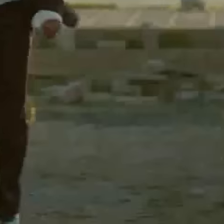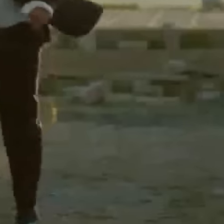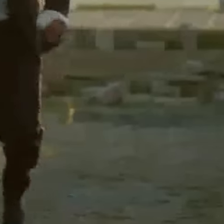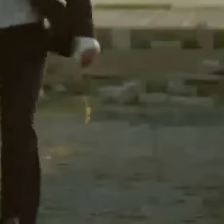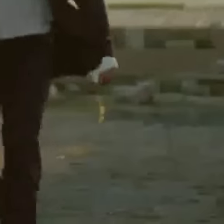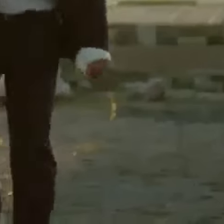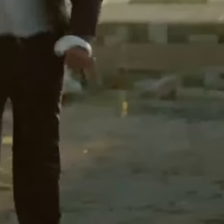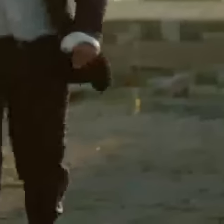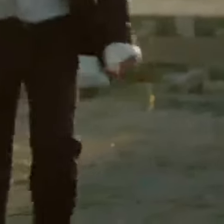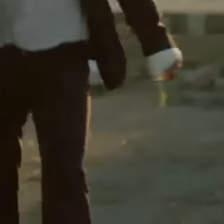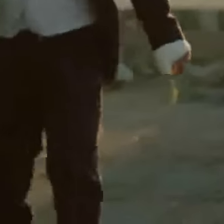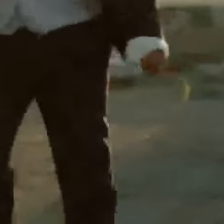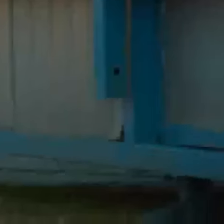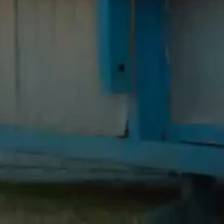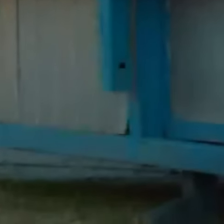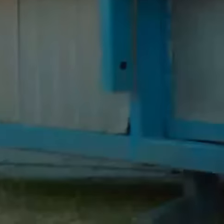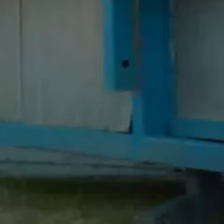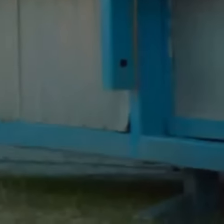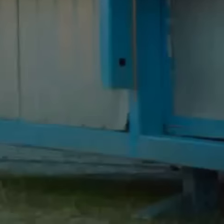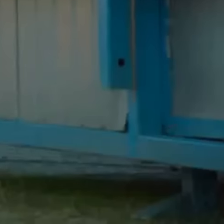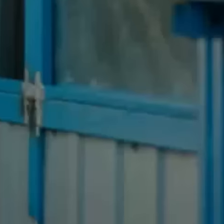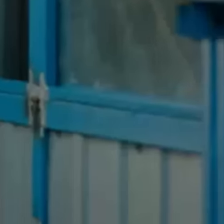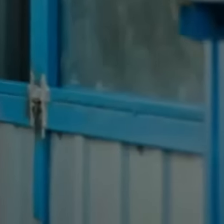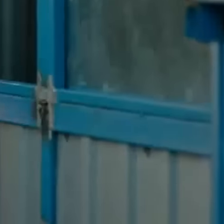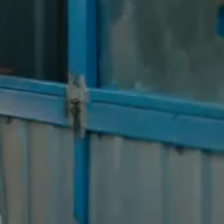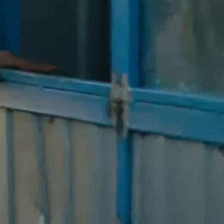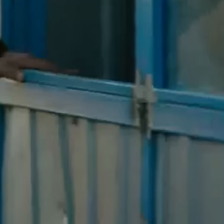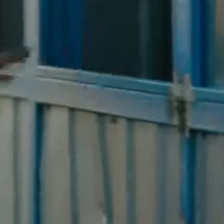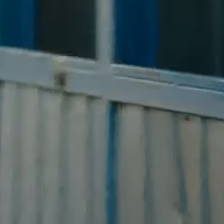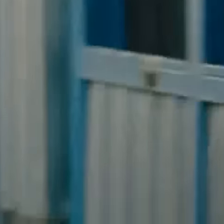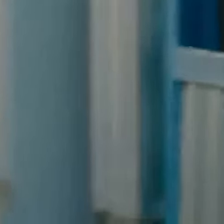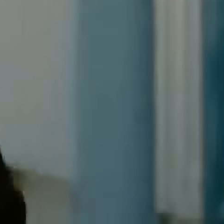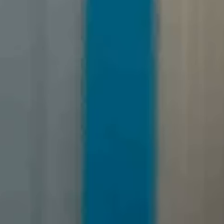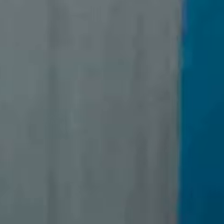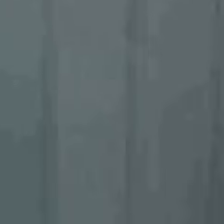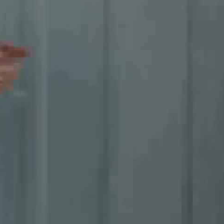Zeyno elleri bağlı bir başka kuytuya yöneldi. Tahir'in bakışları başka bir yönde.